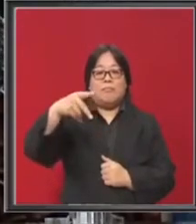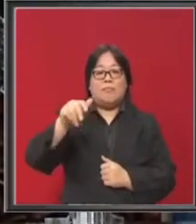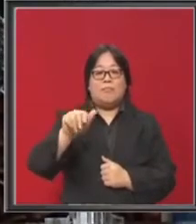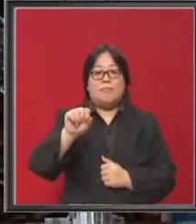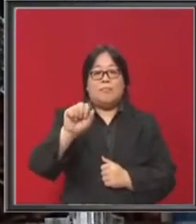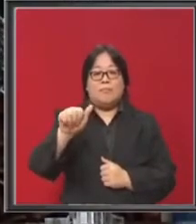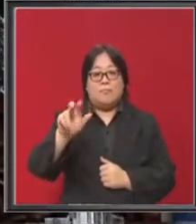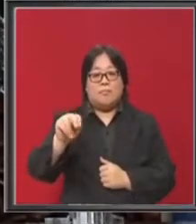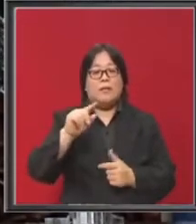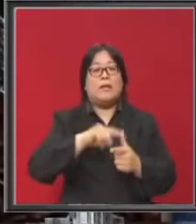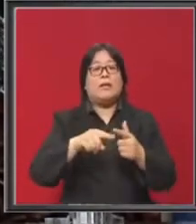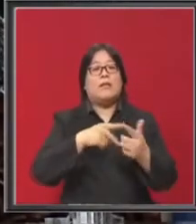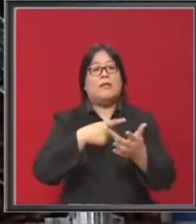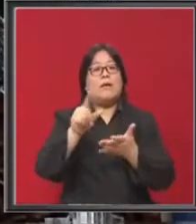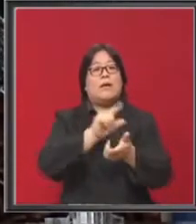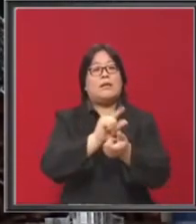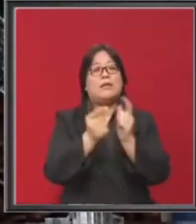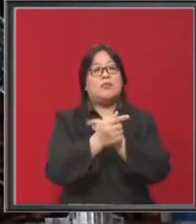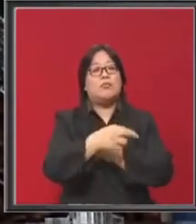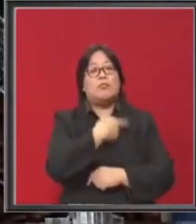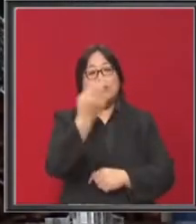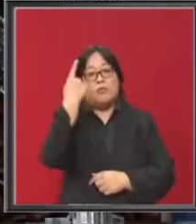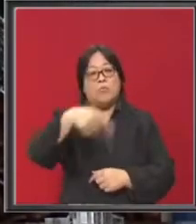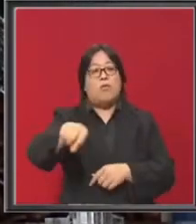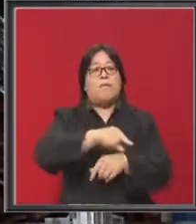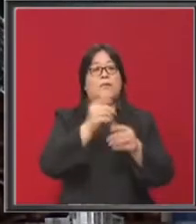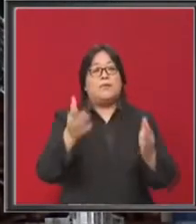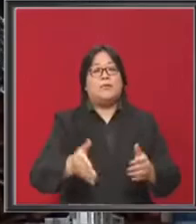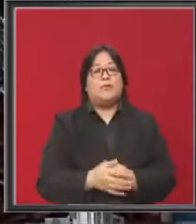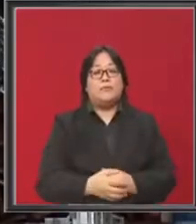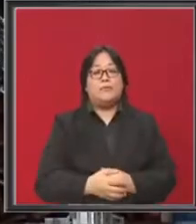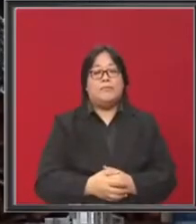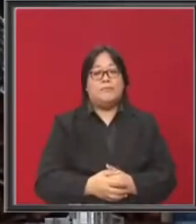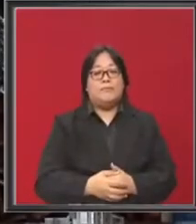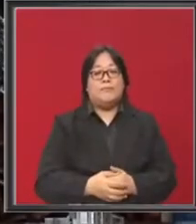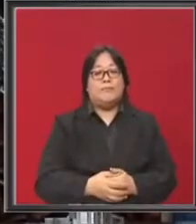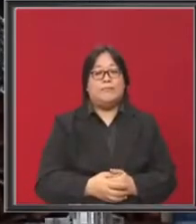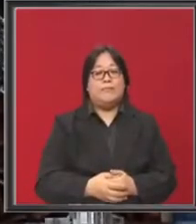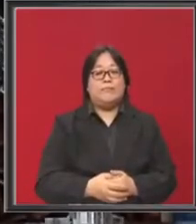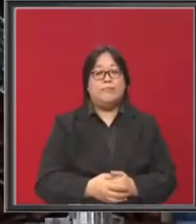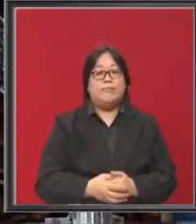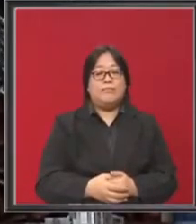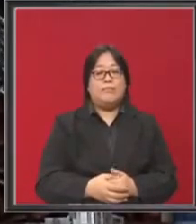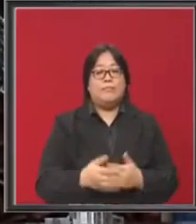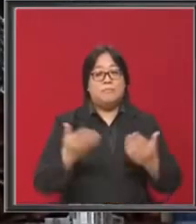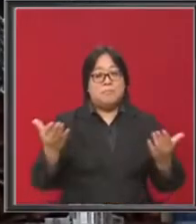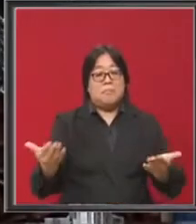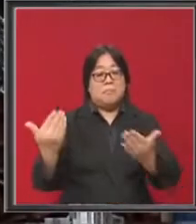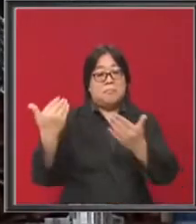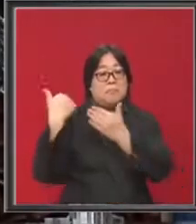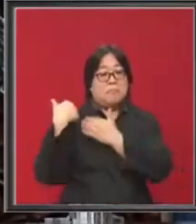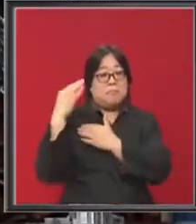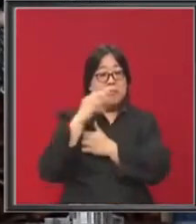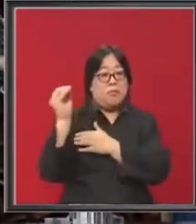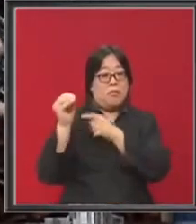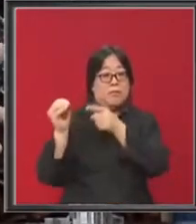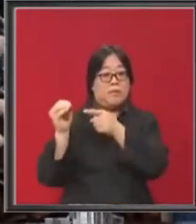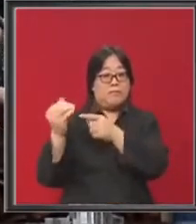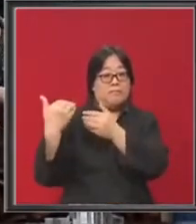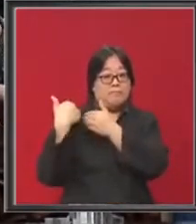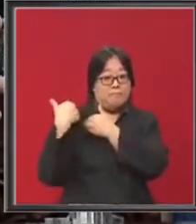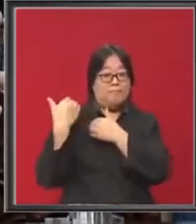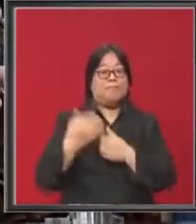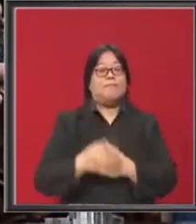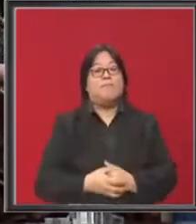yang ataupun ganti rugi diberikan kepada pengguna Hai sama adek ditanggung oleh syari'at yang menjadi Puncak